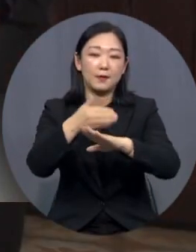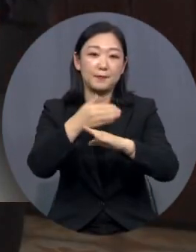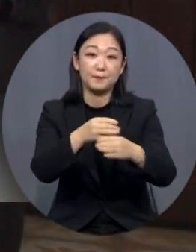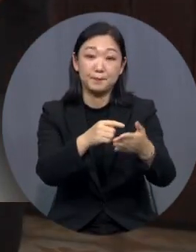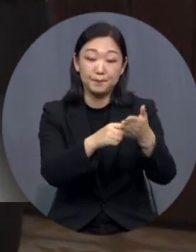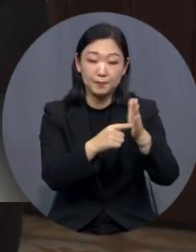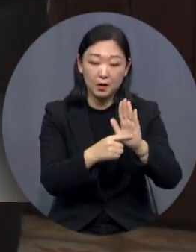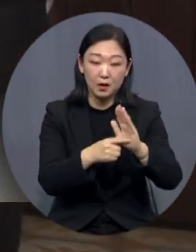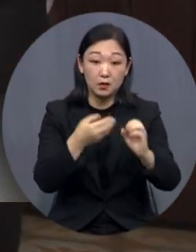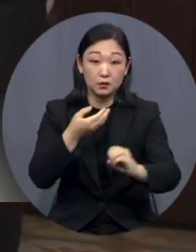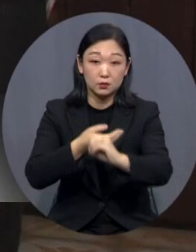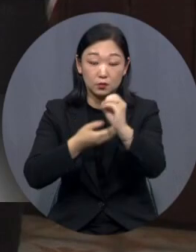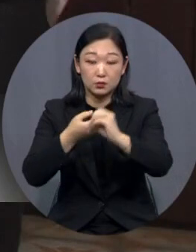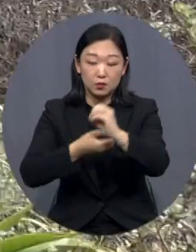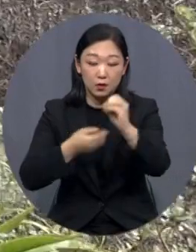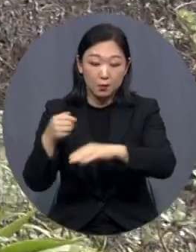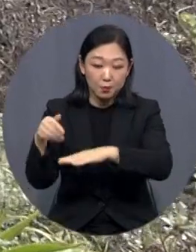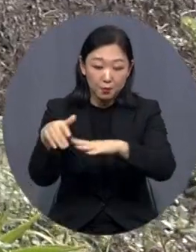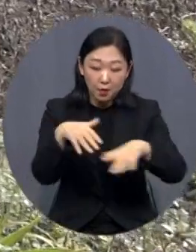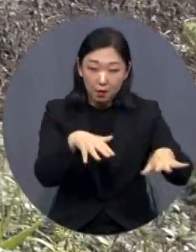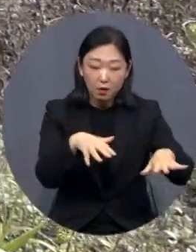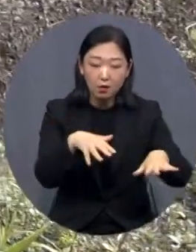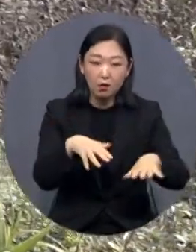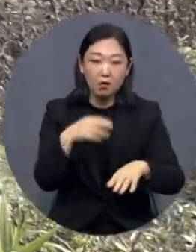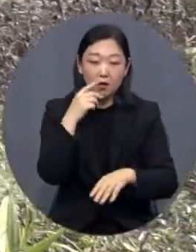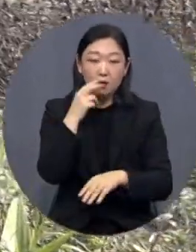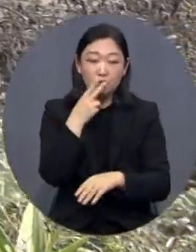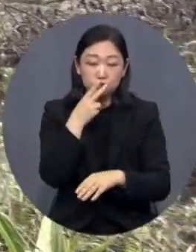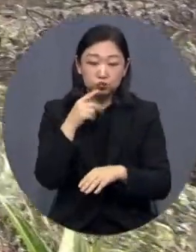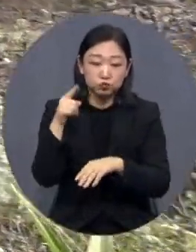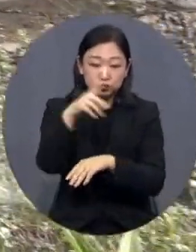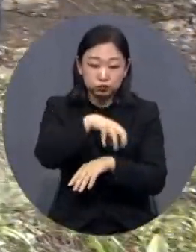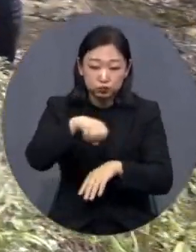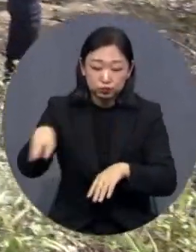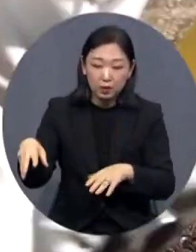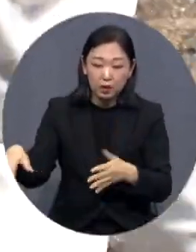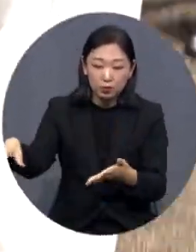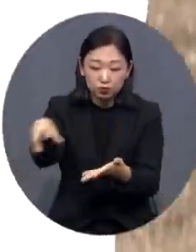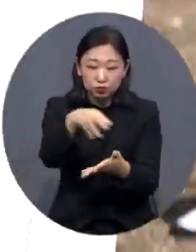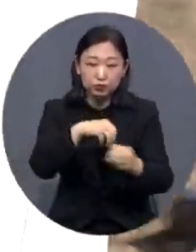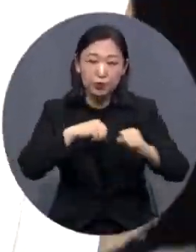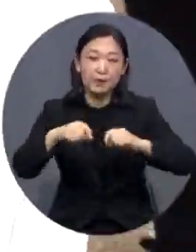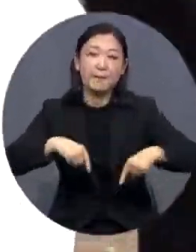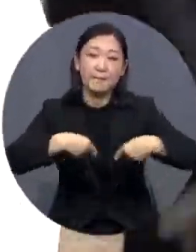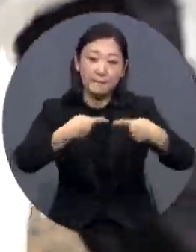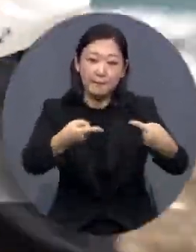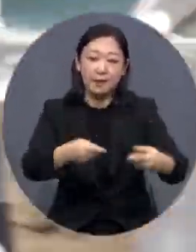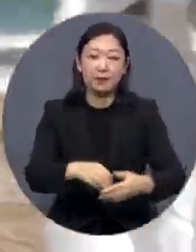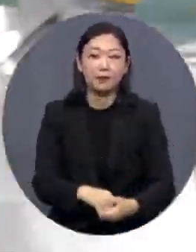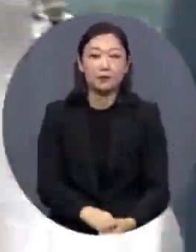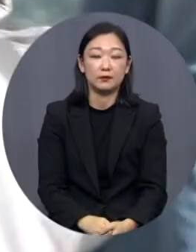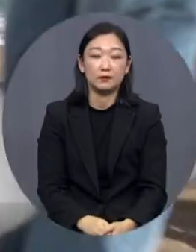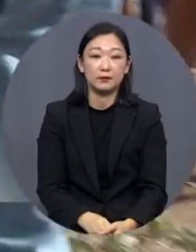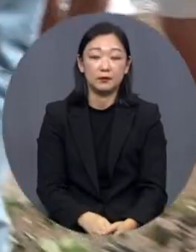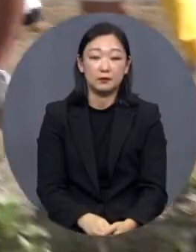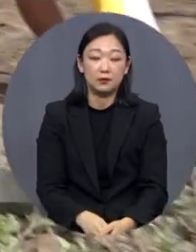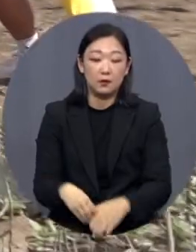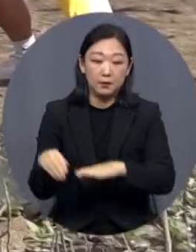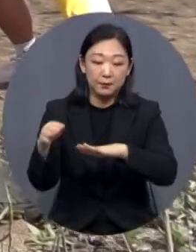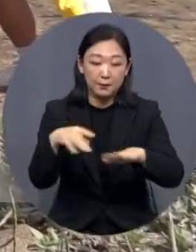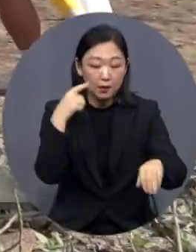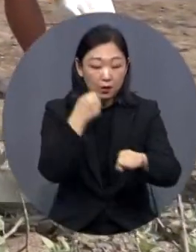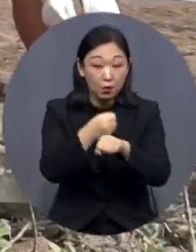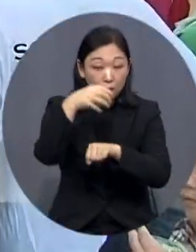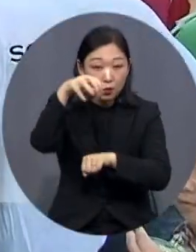성산 광치 변에서 작은 플라스틱 쓰레기를 줍는 정화 활동에 참여했습니다 김여사는 제주도 해양수산